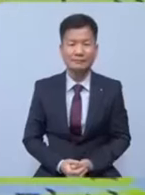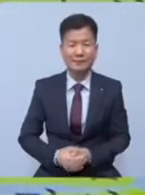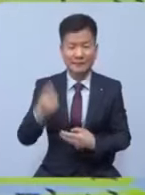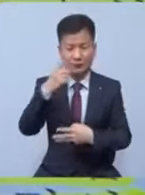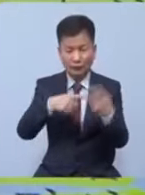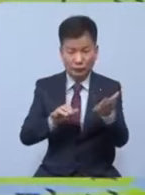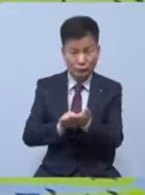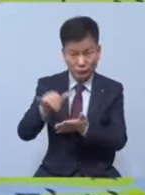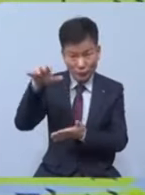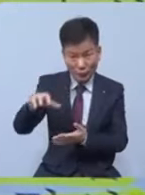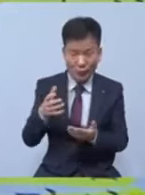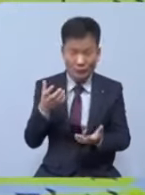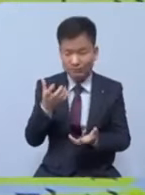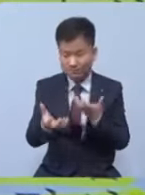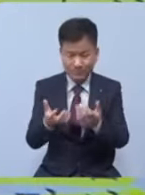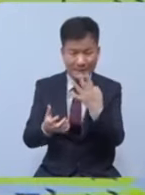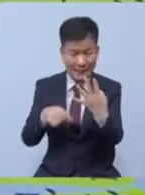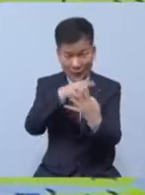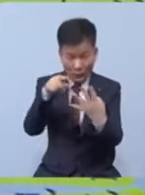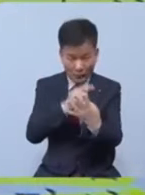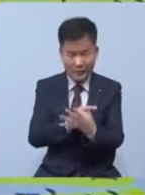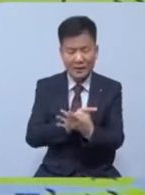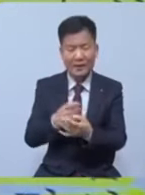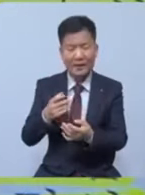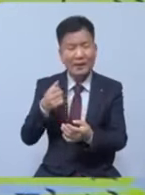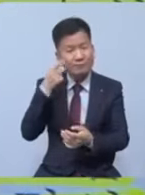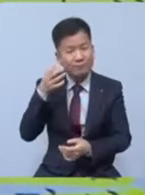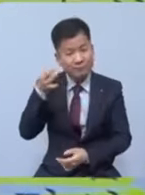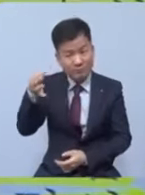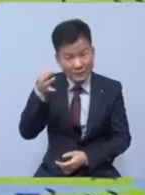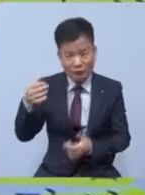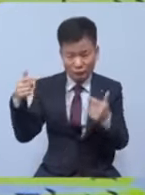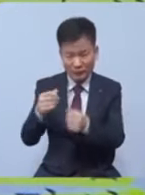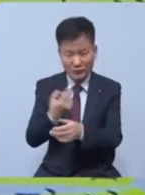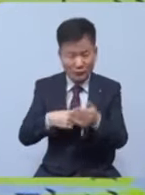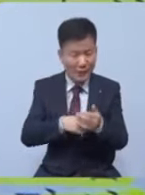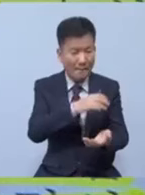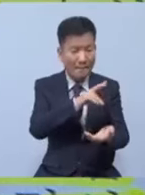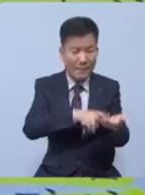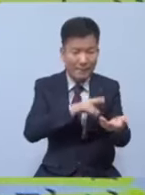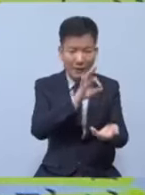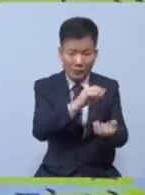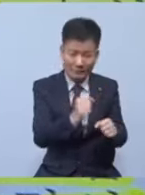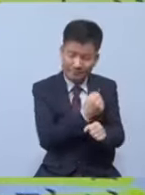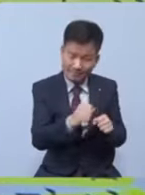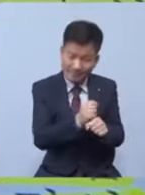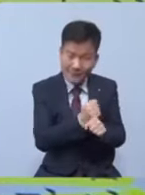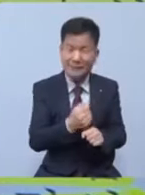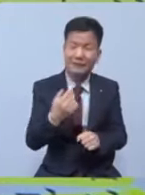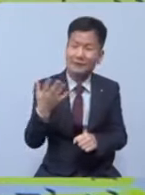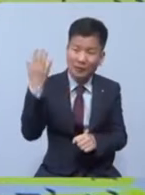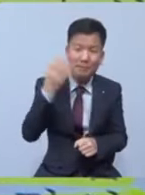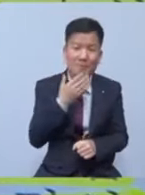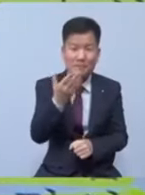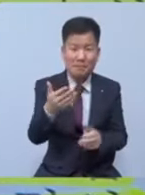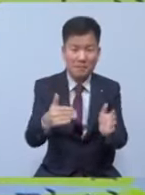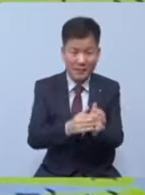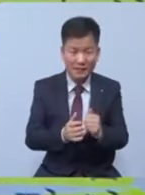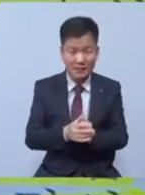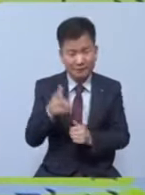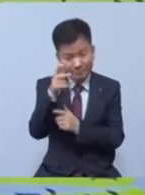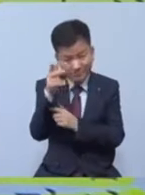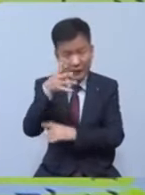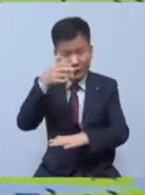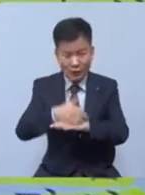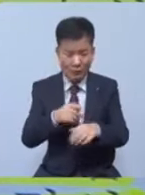청주 국제공항의 입점 업체네 곳이 임대료를 덜 내려고 매출액을 조작했다는 의혹 앞서 전해드렸는데요 KBS 취재